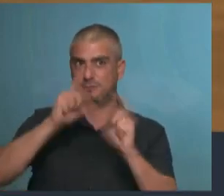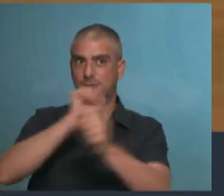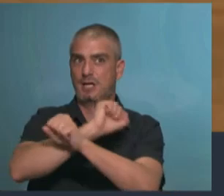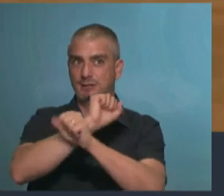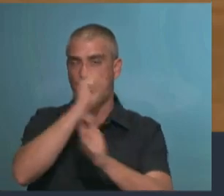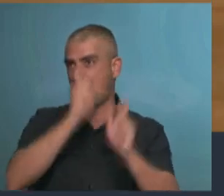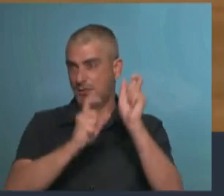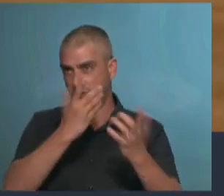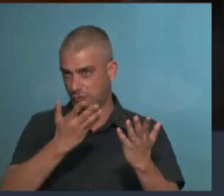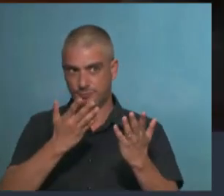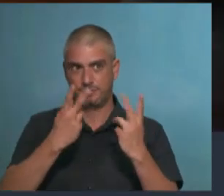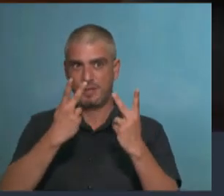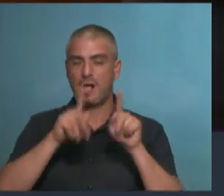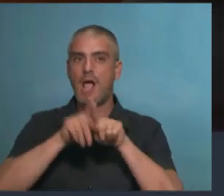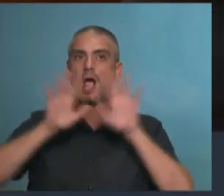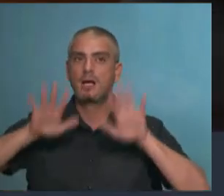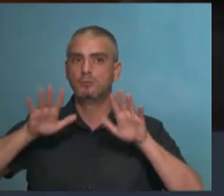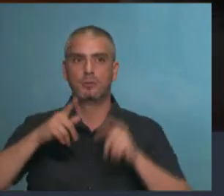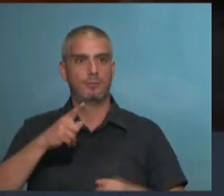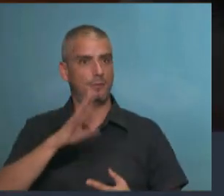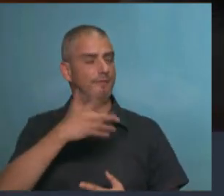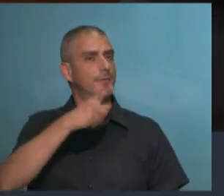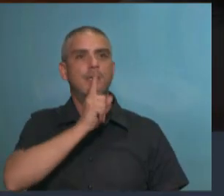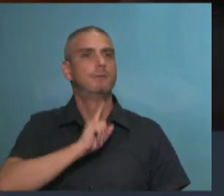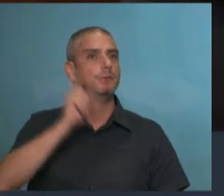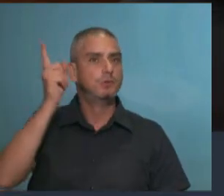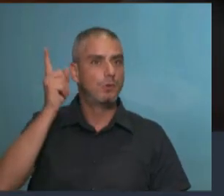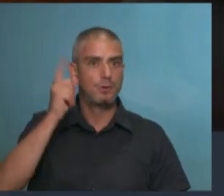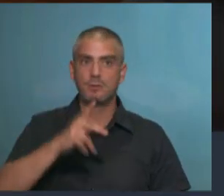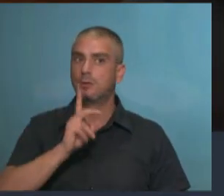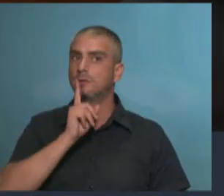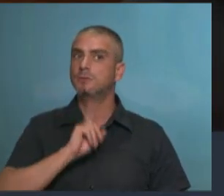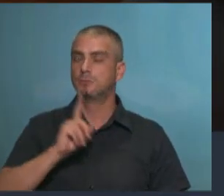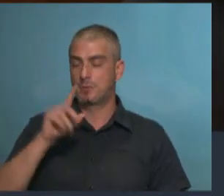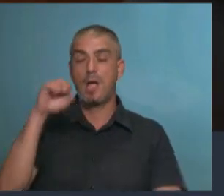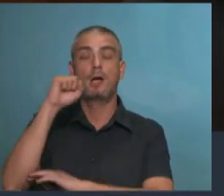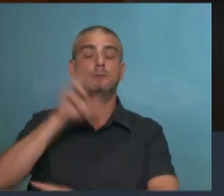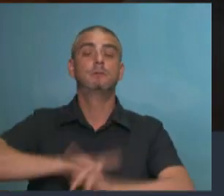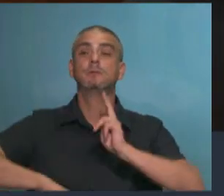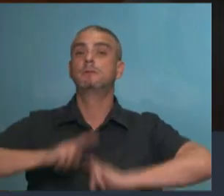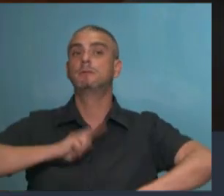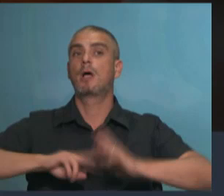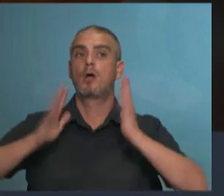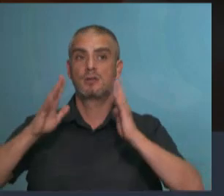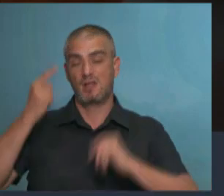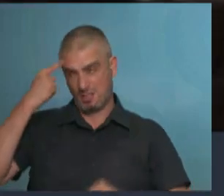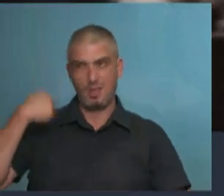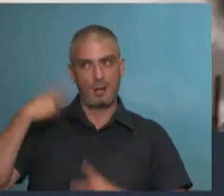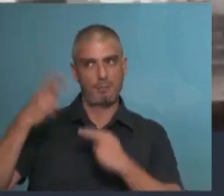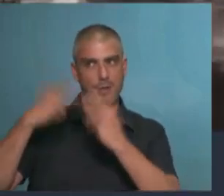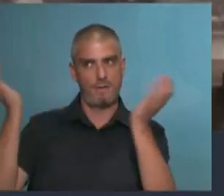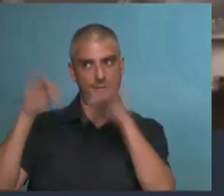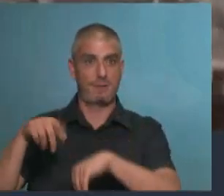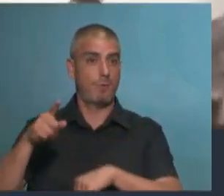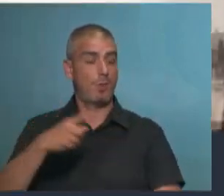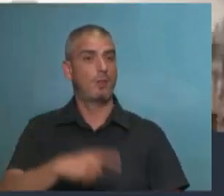בעיקר האחים המוסלמים. מה בדמשק? בדמשק אסד על צרות צרורות, לפי דעתי גם הוא ייפול. הוא אומר